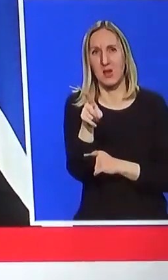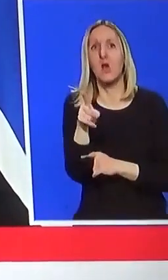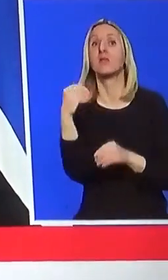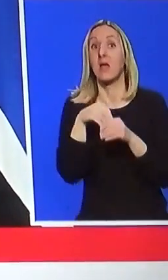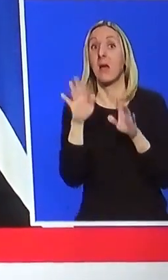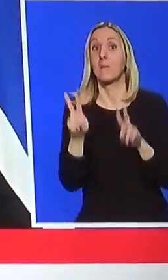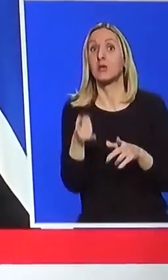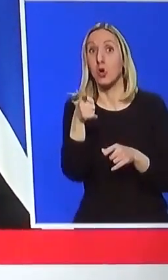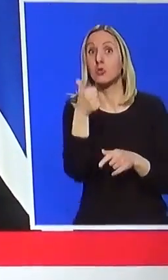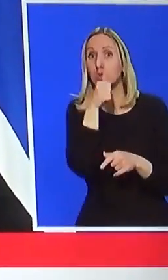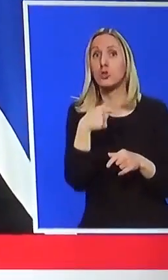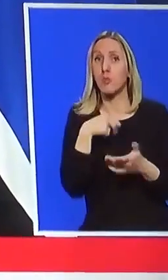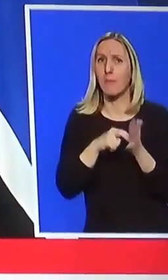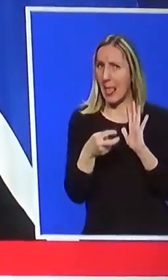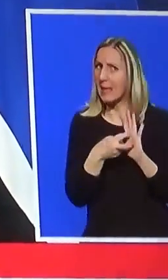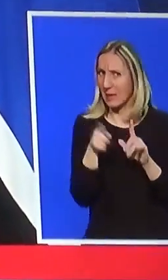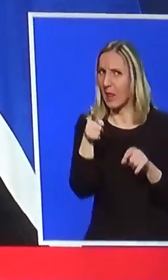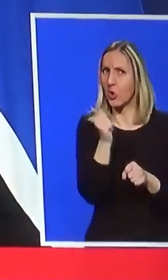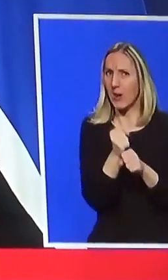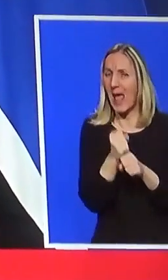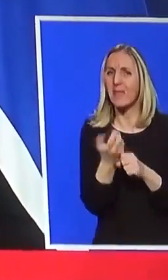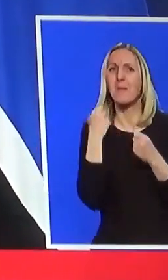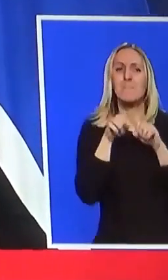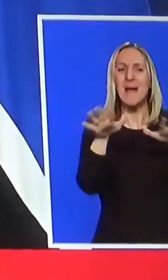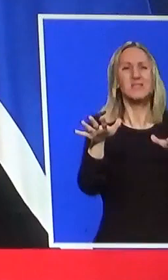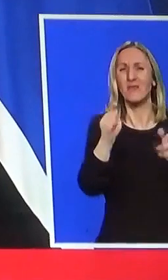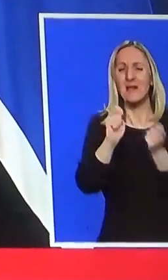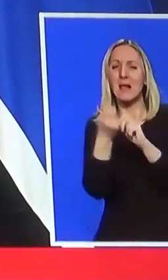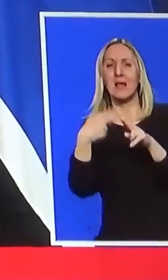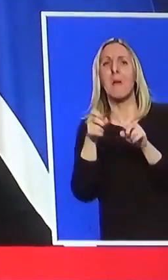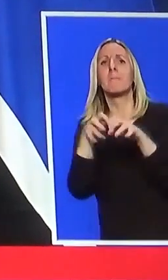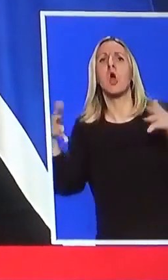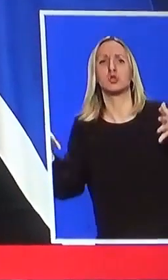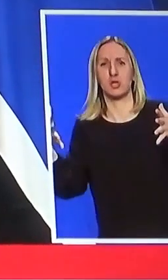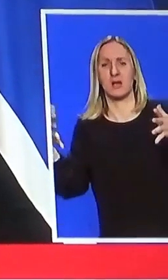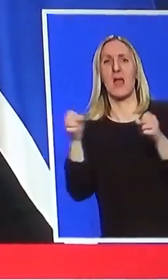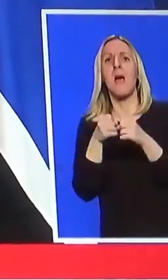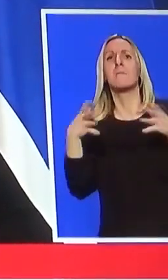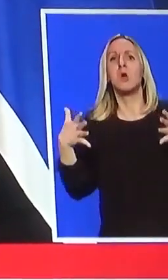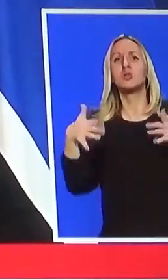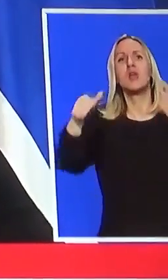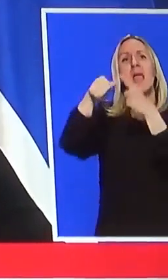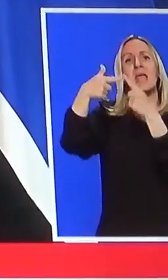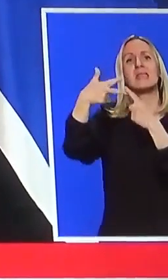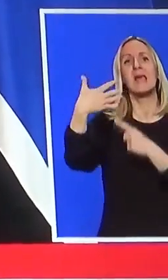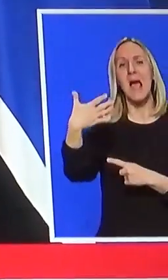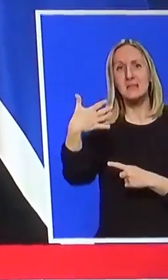upravo radimo ono kako smo i planirali. Po indikacijama koje jesu proširene, ali